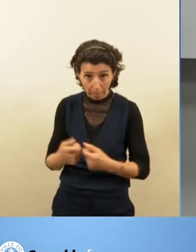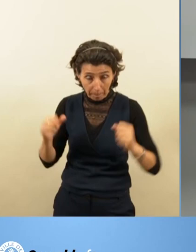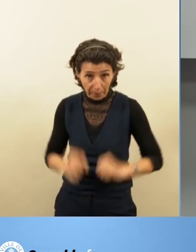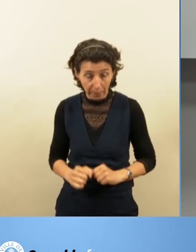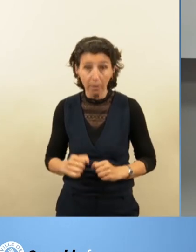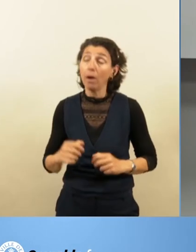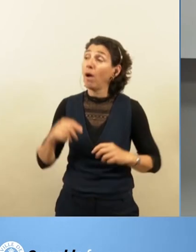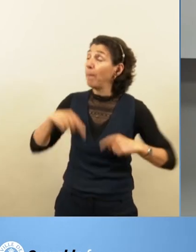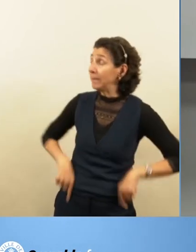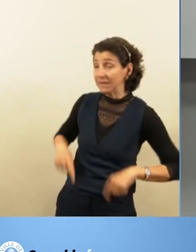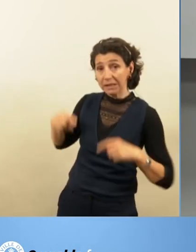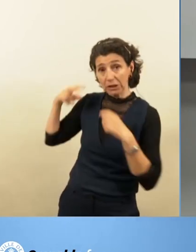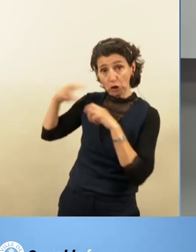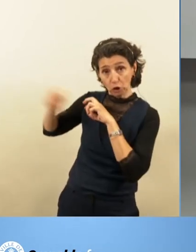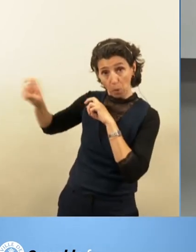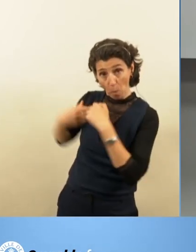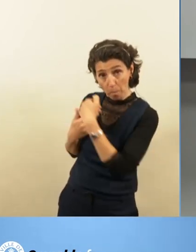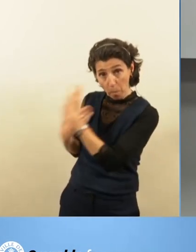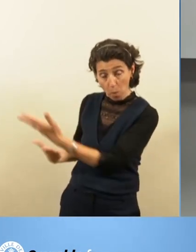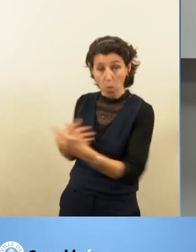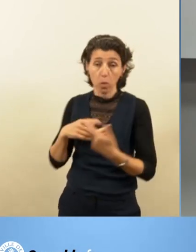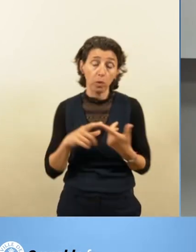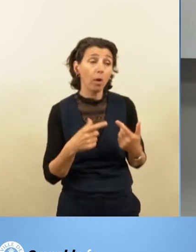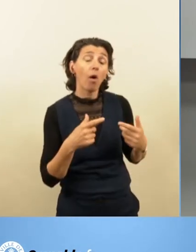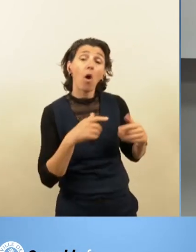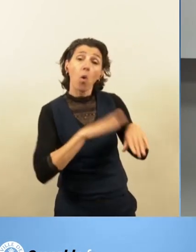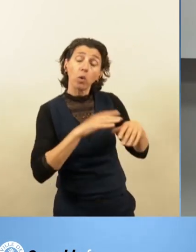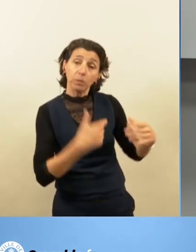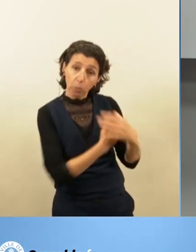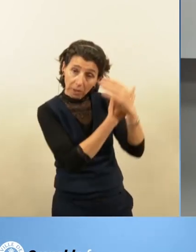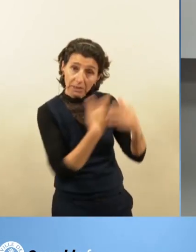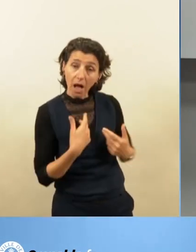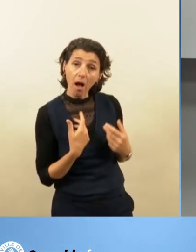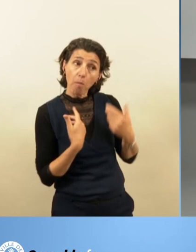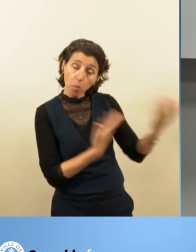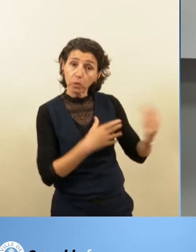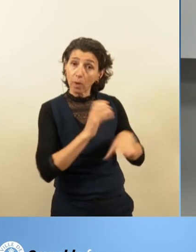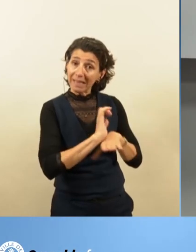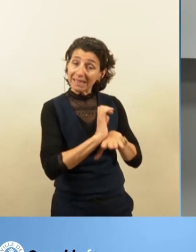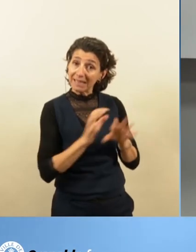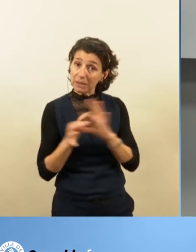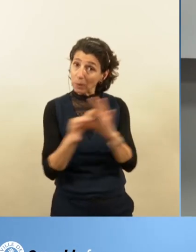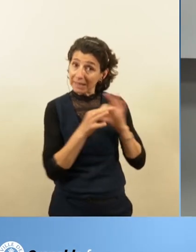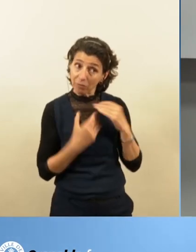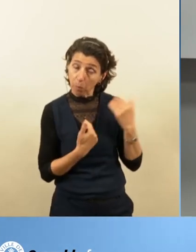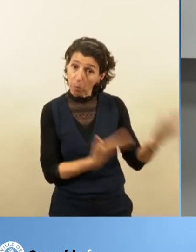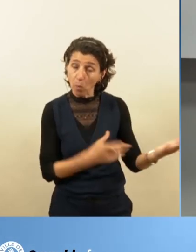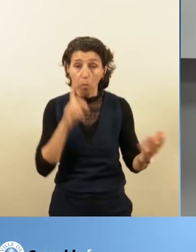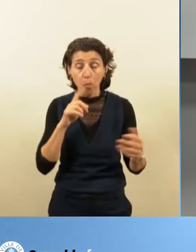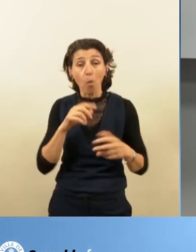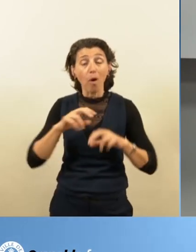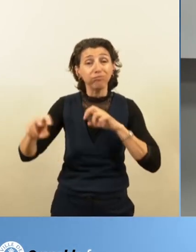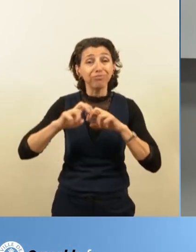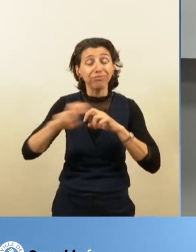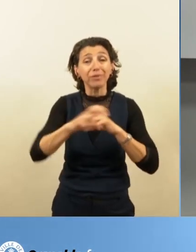également autre proposition que j'ai faite cette fois-ci au Conseil métropolitain d'avoir des taxis collectifs puisque on se rend bien compte que les transports en commun ne vont pas pouvoir toucher toutes les